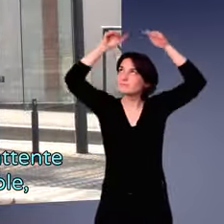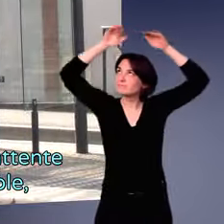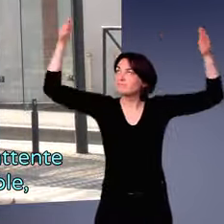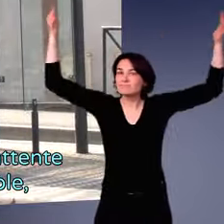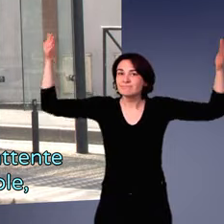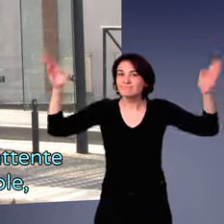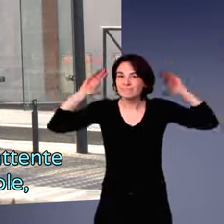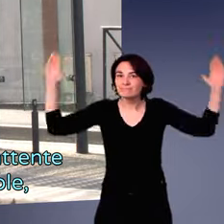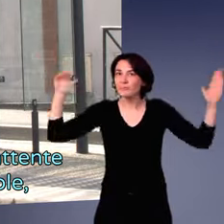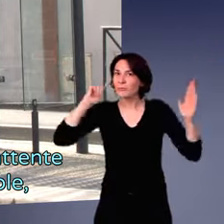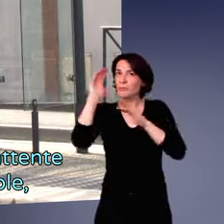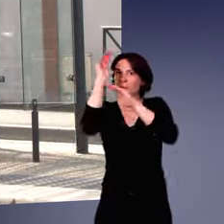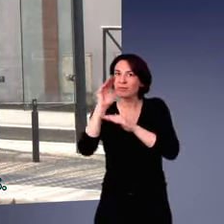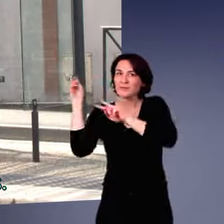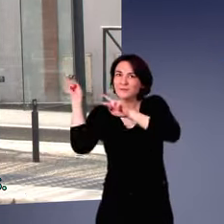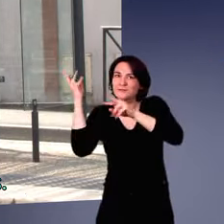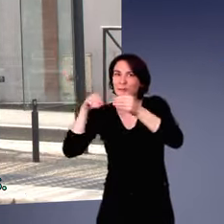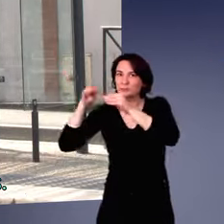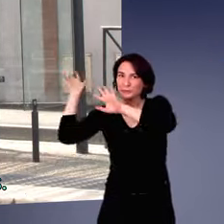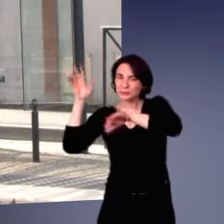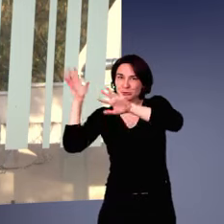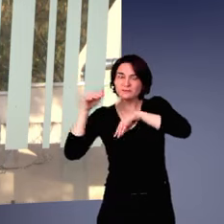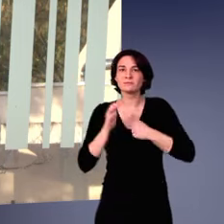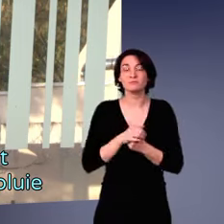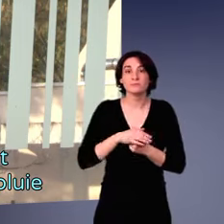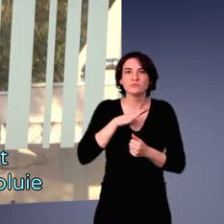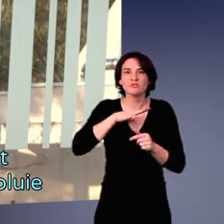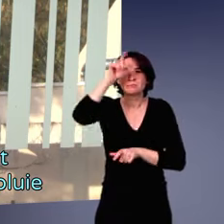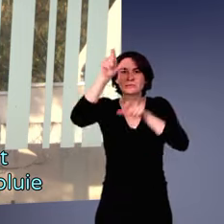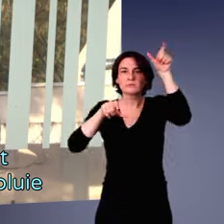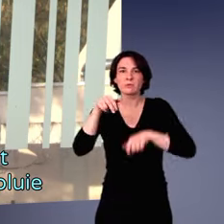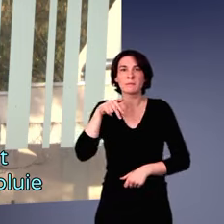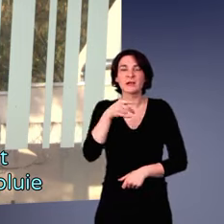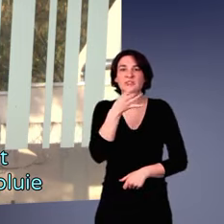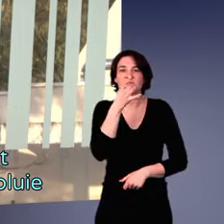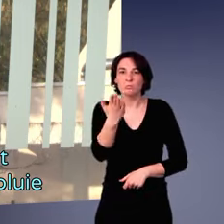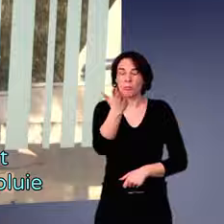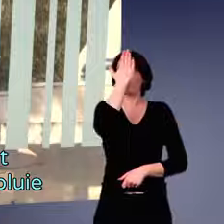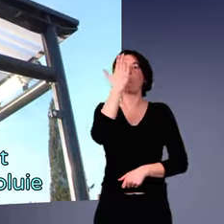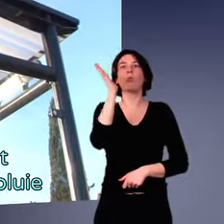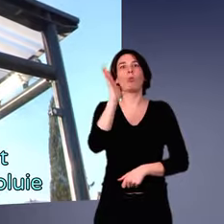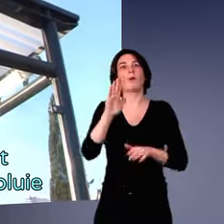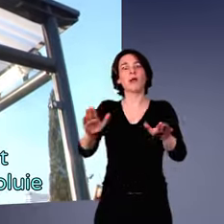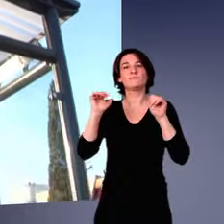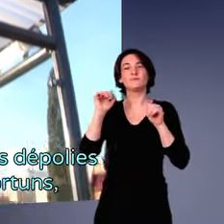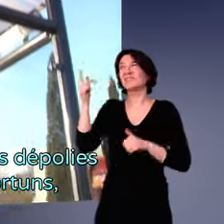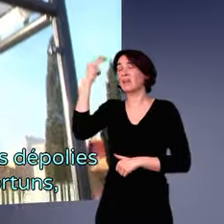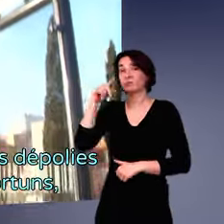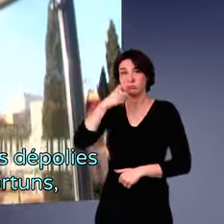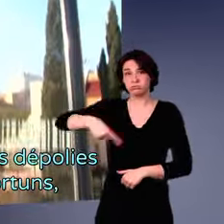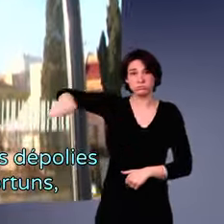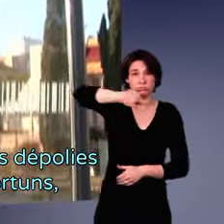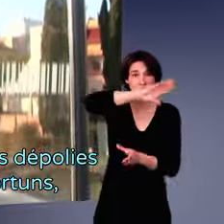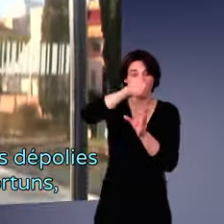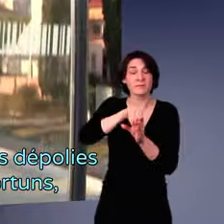la tente la plus confortable possible à l'abri des intempéries les vitres qui protègent les bancs du vent et de la pluie ont été